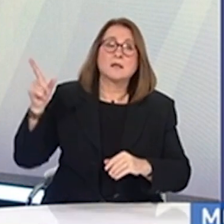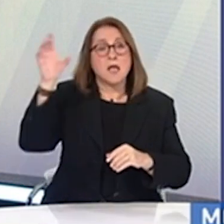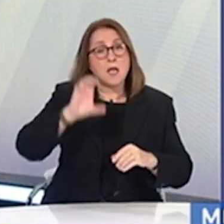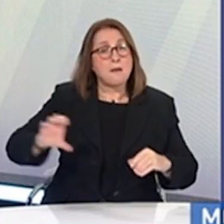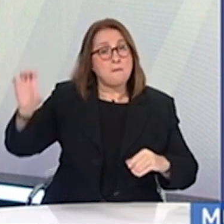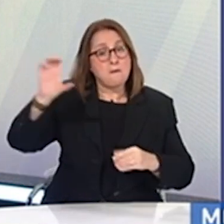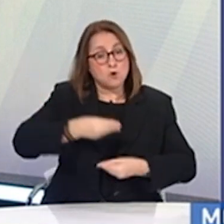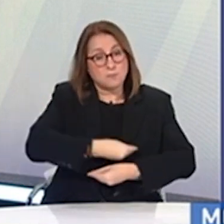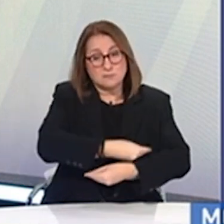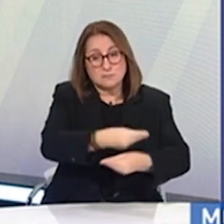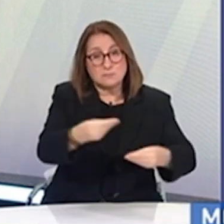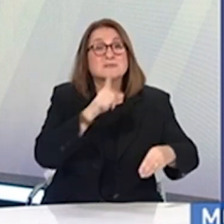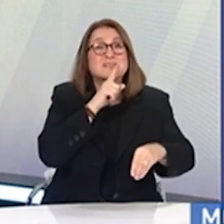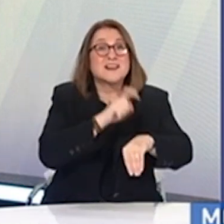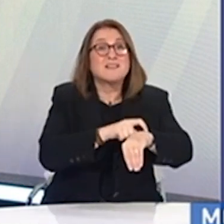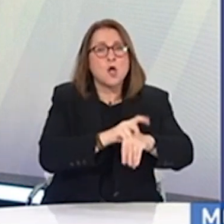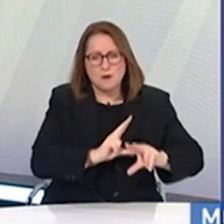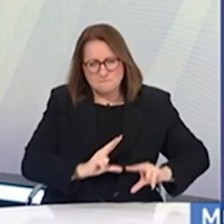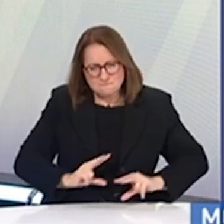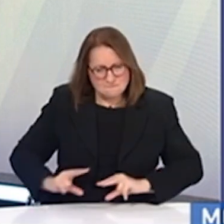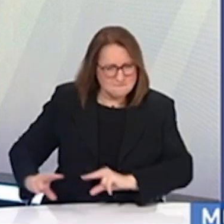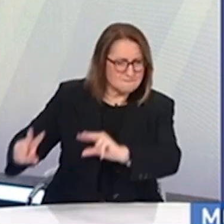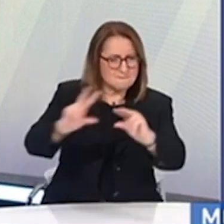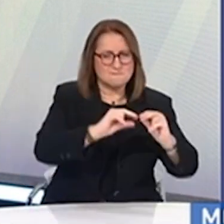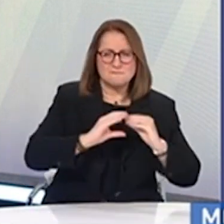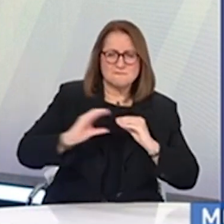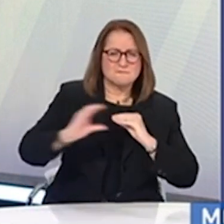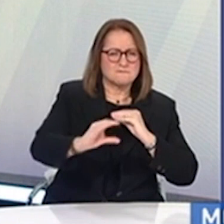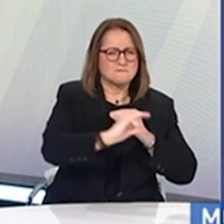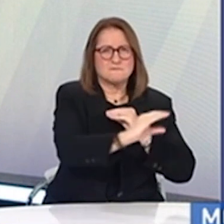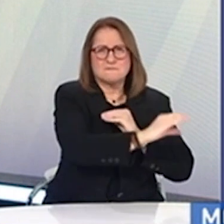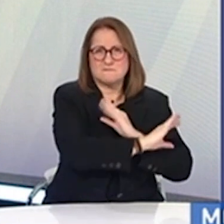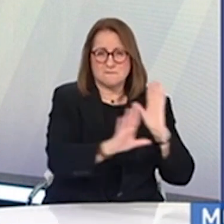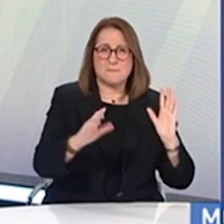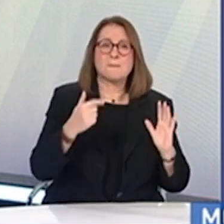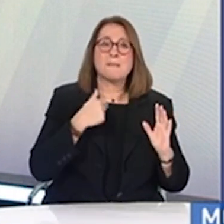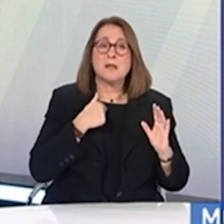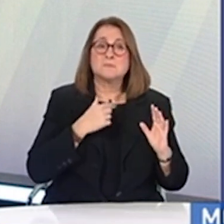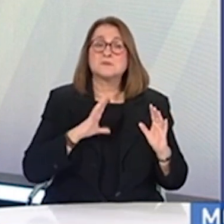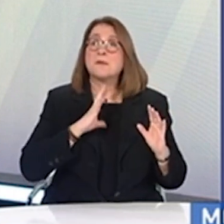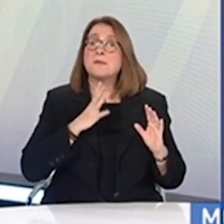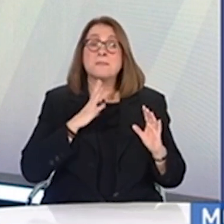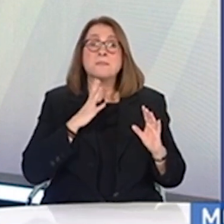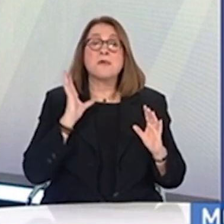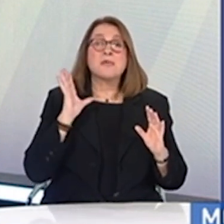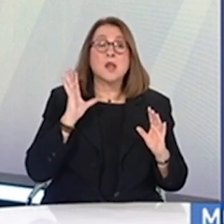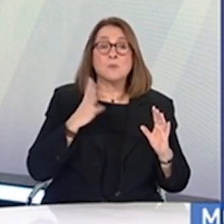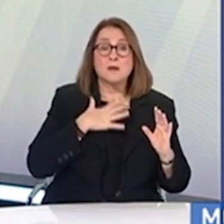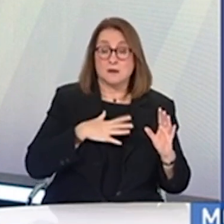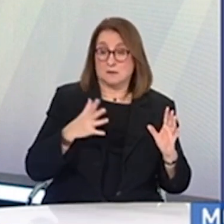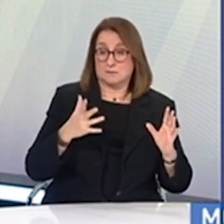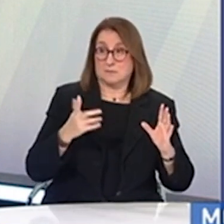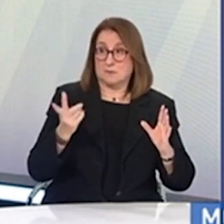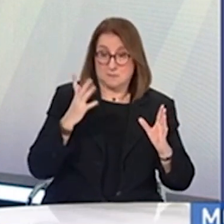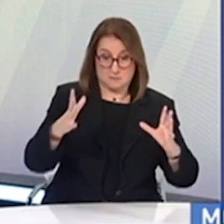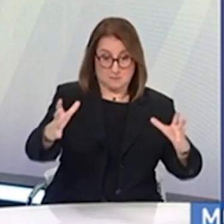ευρωπαϊκές χώρες. Και μάλιστα, προσπαθώντας να εξασφαλίσουμε και την αποφυγή σαν Ευρώπη, σαν Ευρωπαϊκή Ένωση, του φαινομένου του εθνισμού, δηλαδή